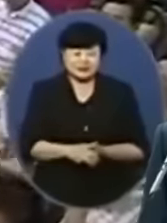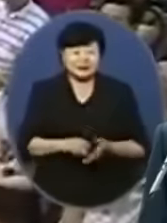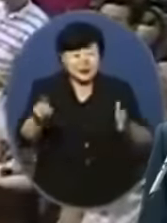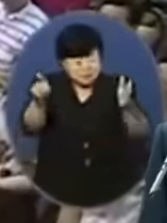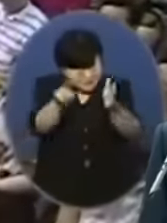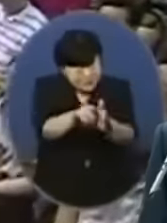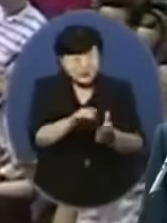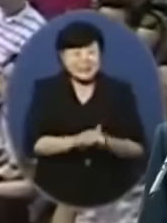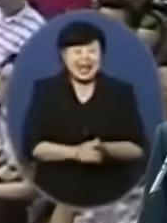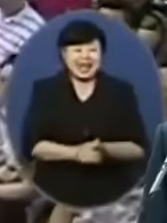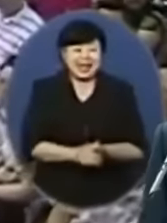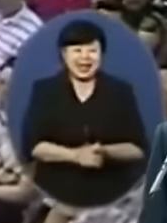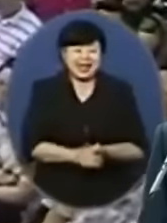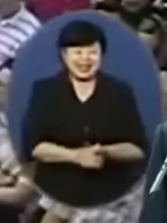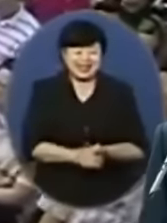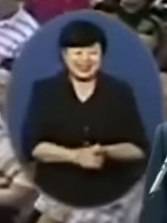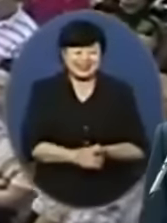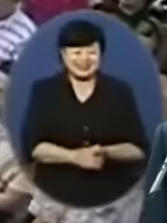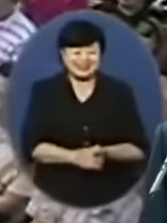믿습니다.